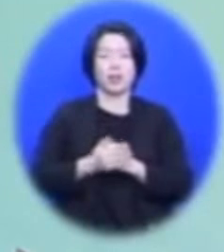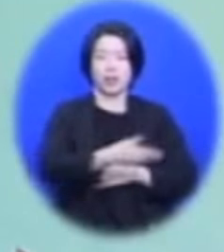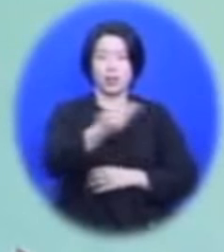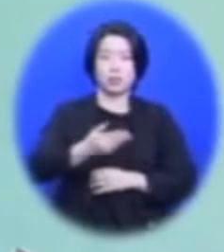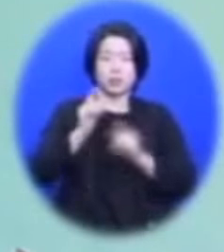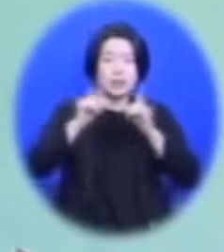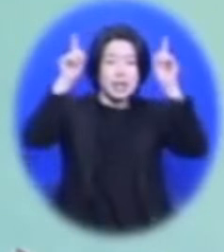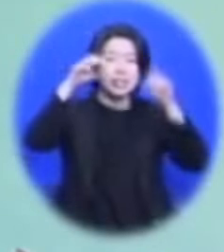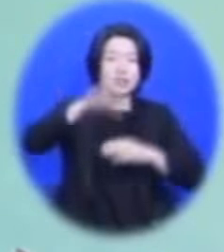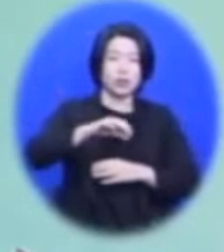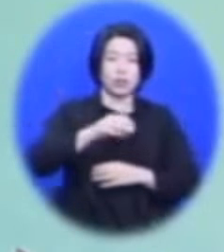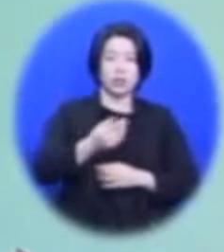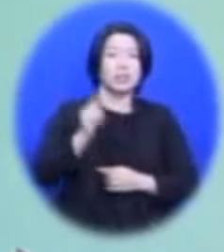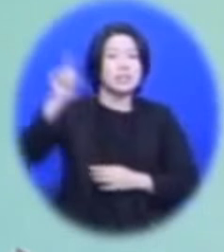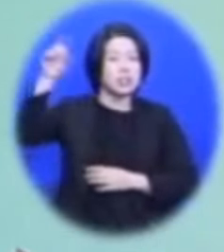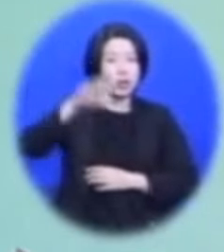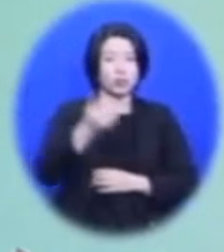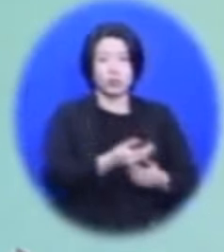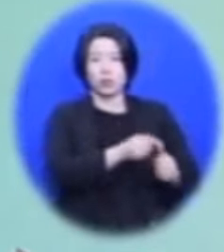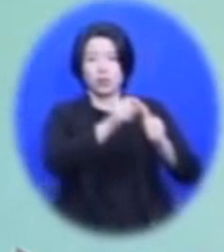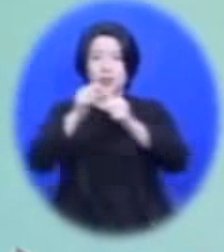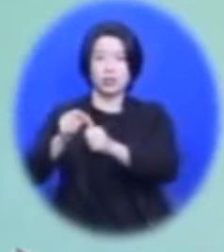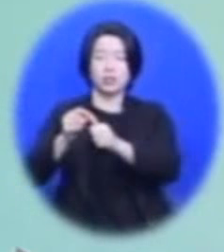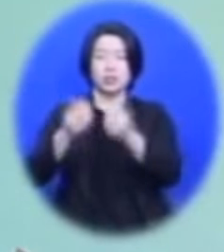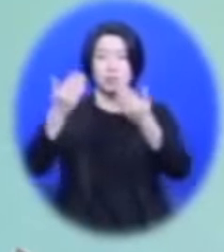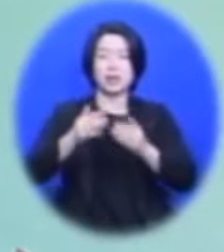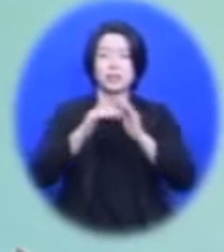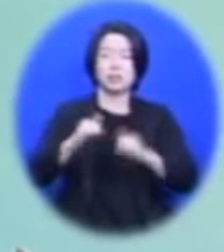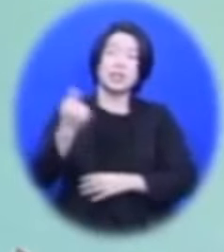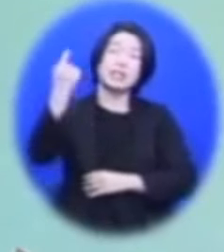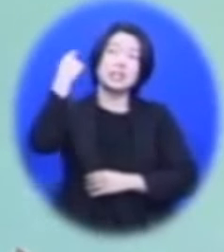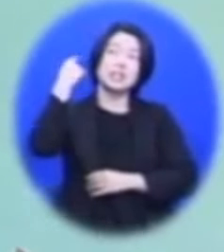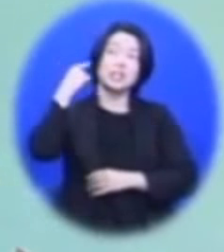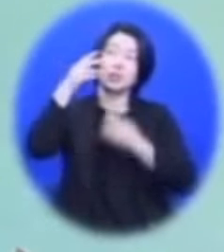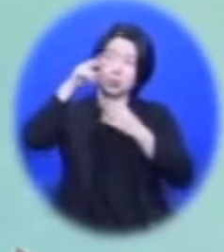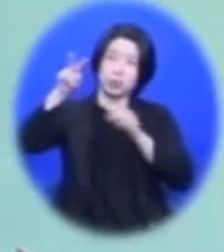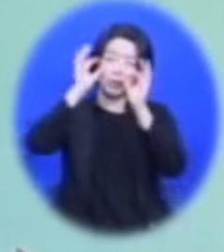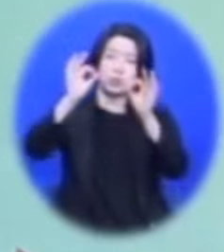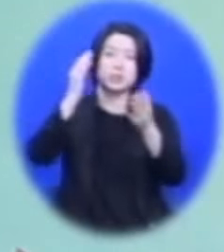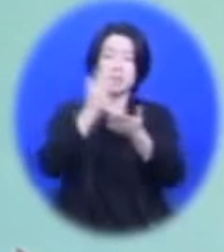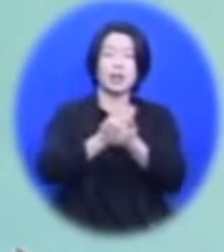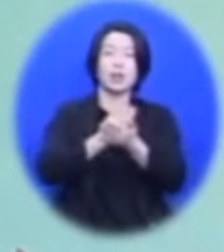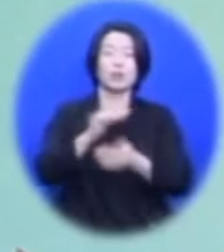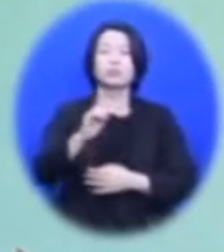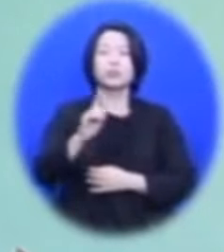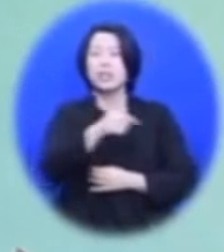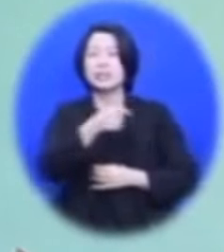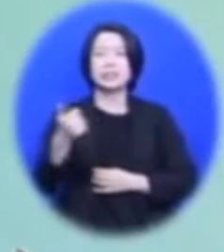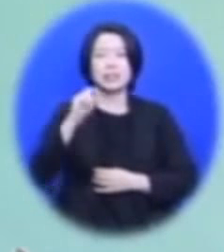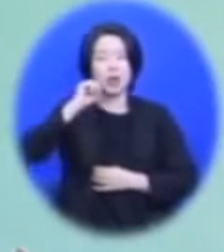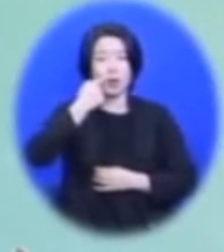이제 천국으로 건짐을 받는 사람에게 뒤돌아보지 말라고 하는 것이 무슨 그렇게 큰